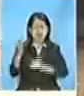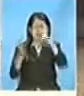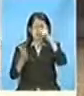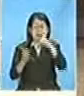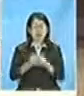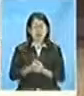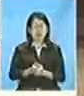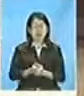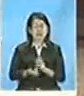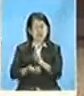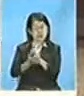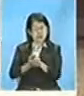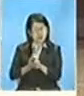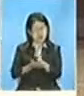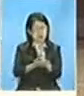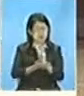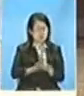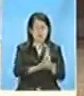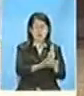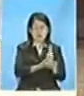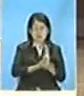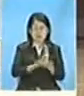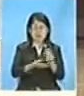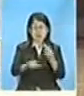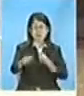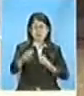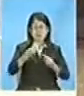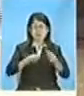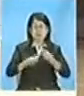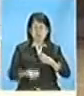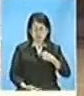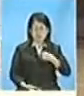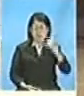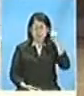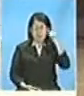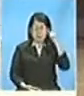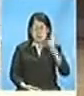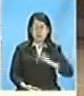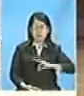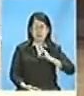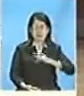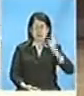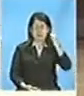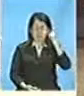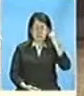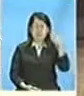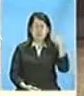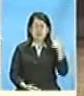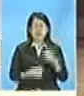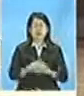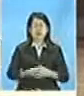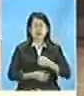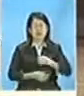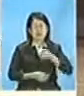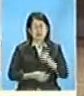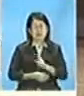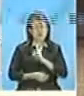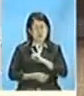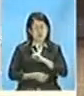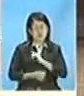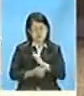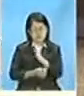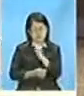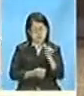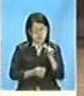ในแต่ละครั้งแห่งการได้รับเลือกนั้นเราสำนึกอยู่เสมอว่าเราจะต้องทำหน้าที่รักษ